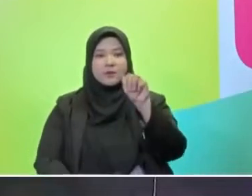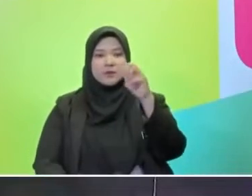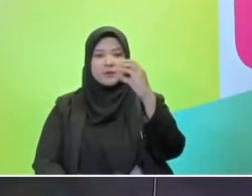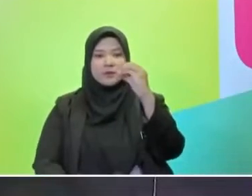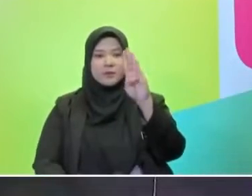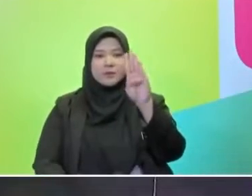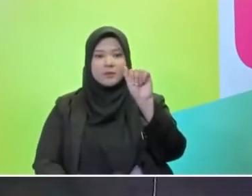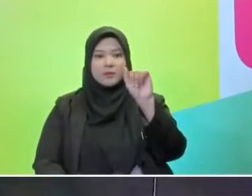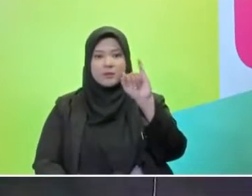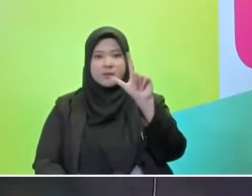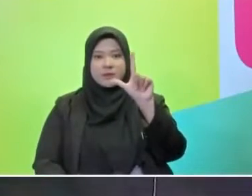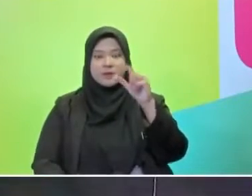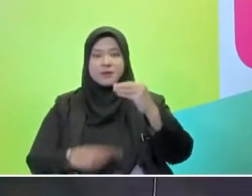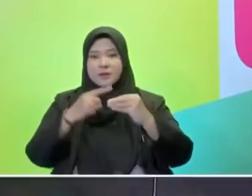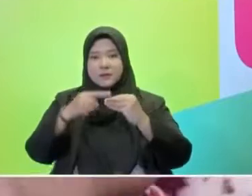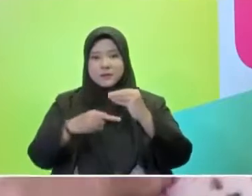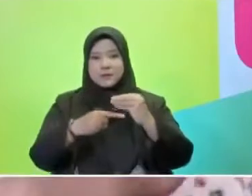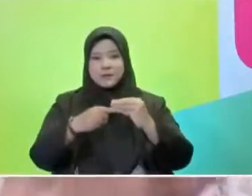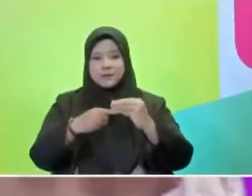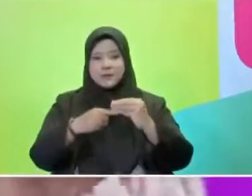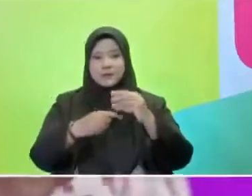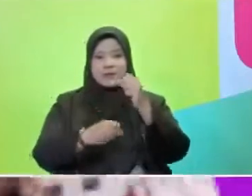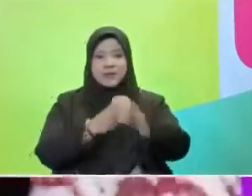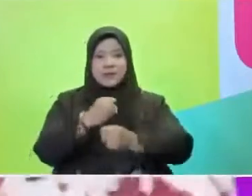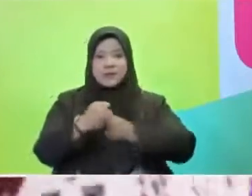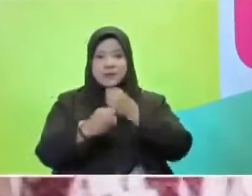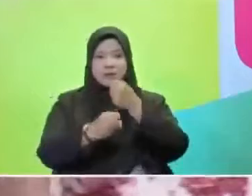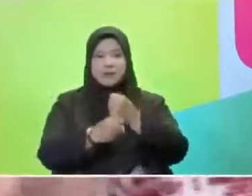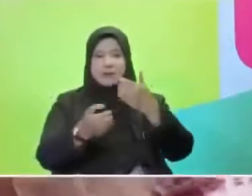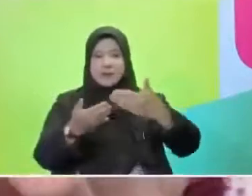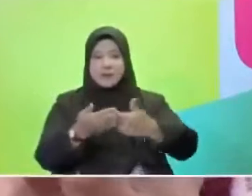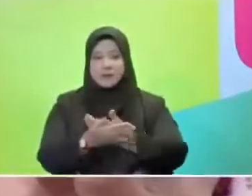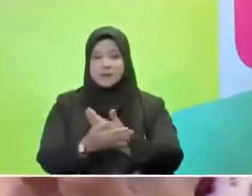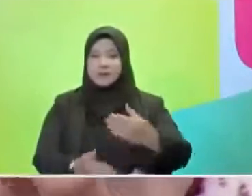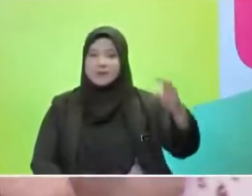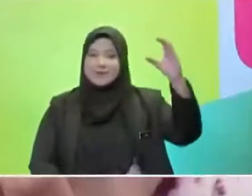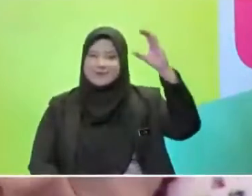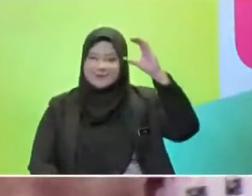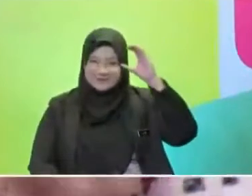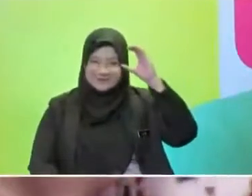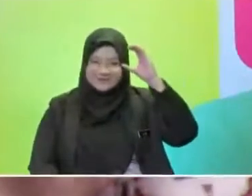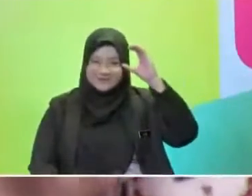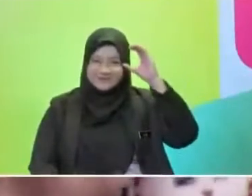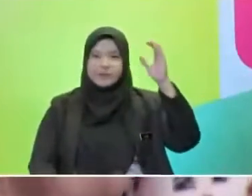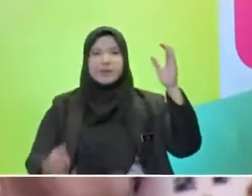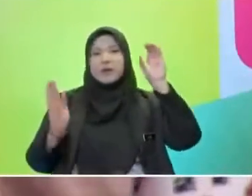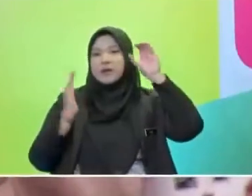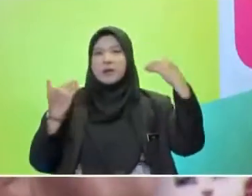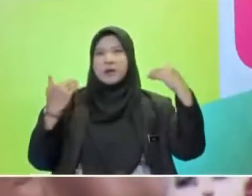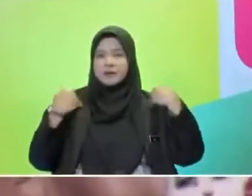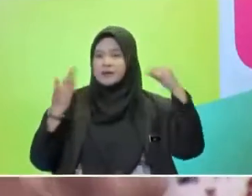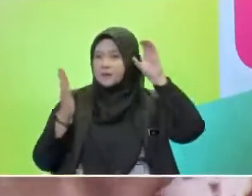perayaan Tahun Baru Cina kan, kawan-kawan. Tahun Baru Cina, ya. Tengok mereka suka berpakaian merah.